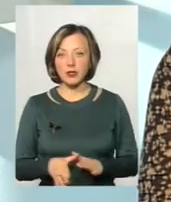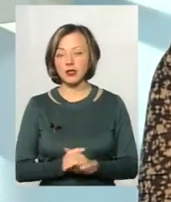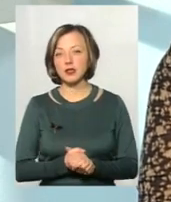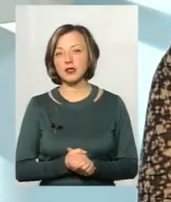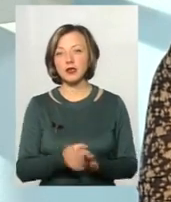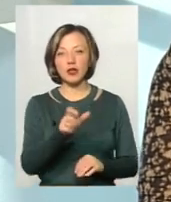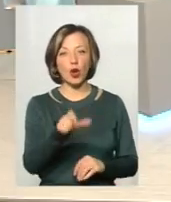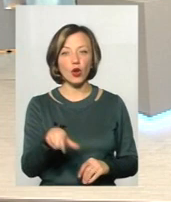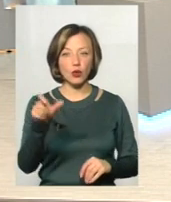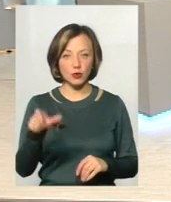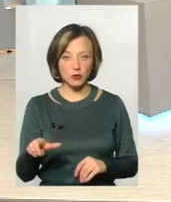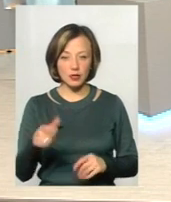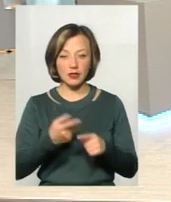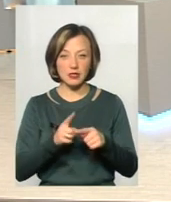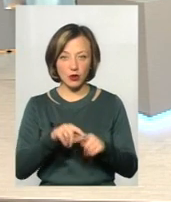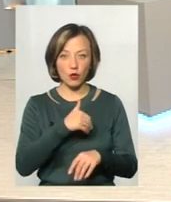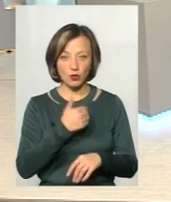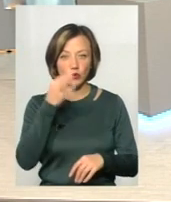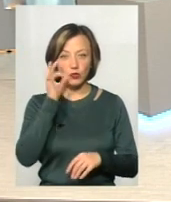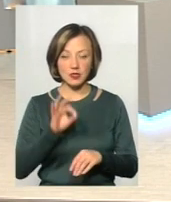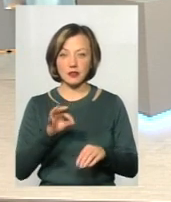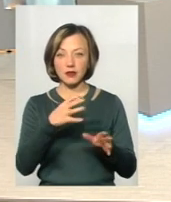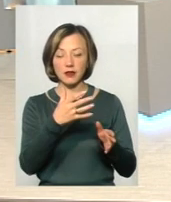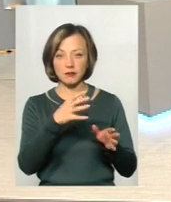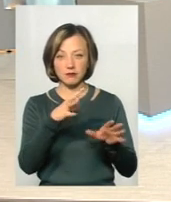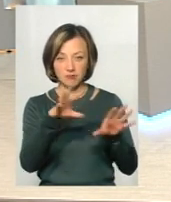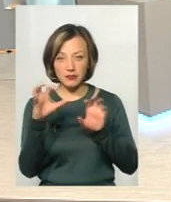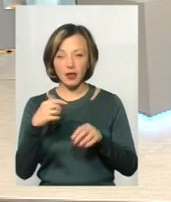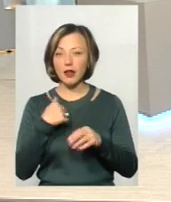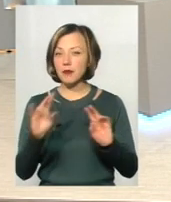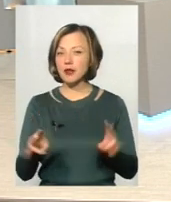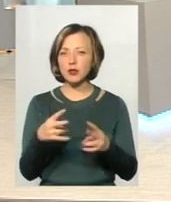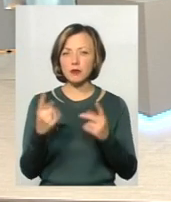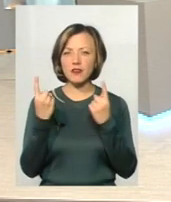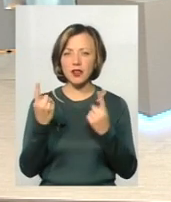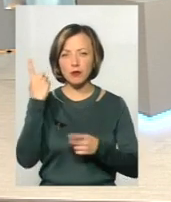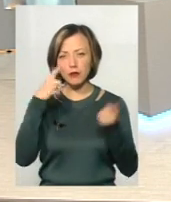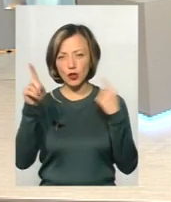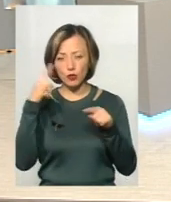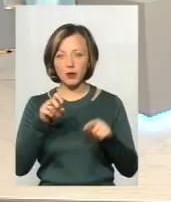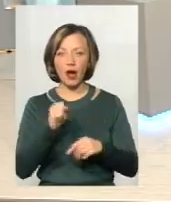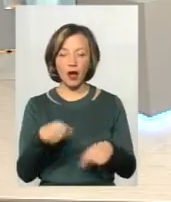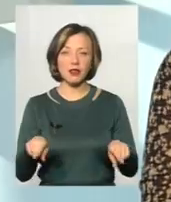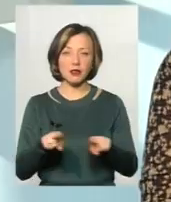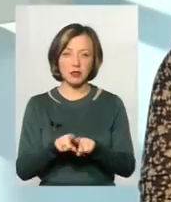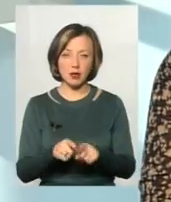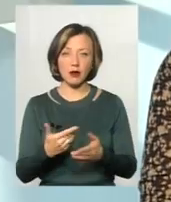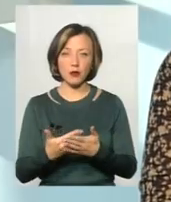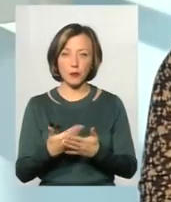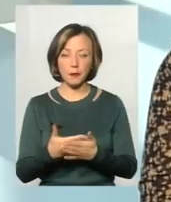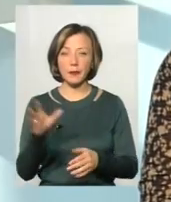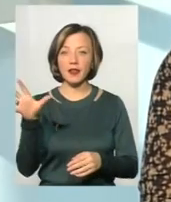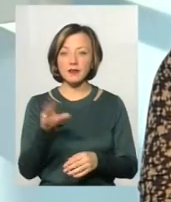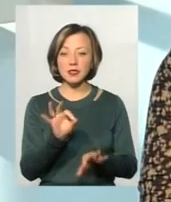Тобто люди, ви хочете цей досвід запозичити? Нам не потрібно, як то кажуть, щось дуже велике там придумувати. А так само